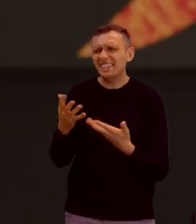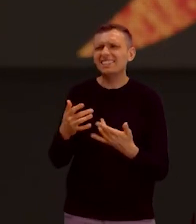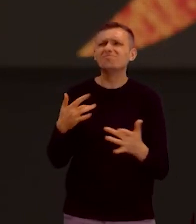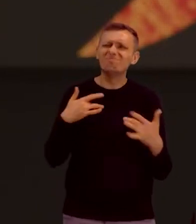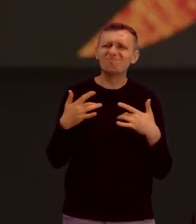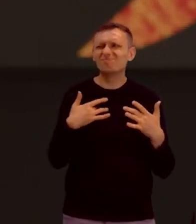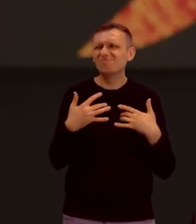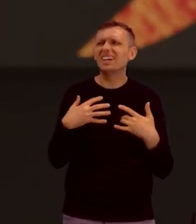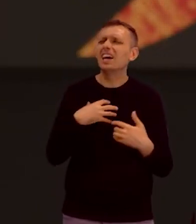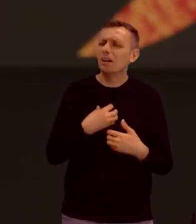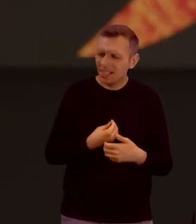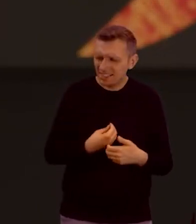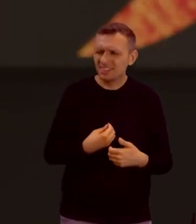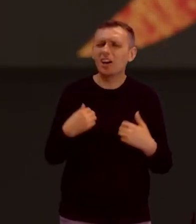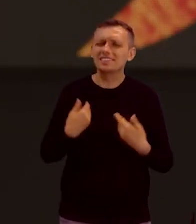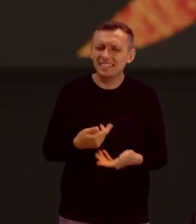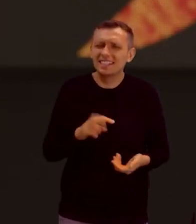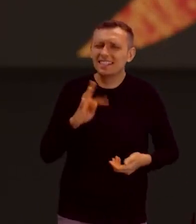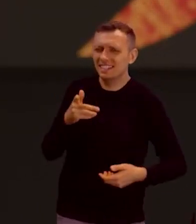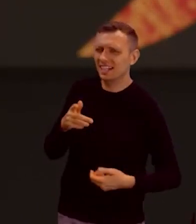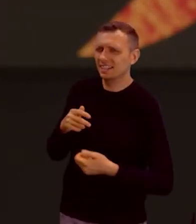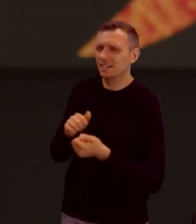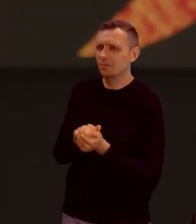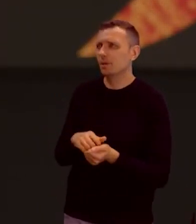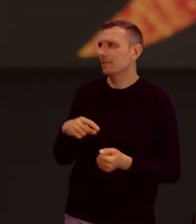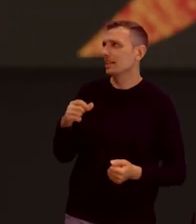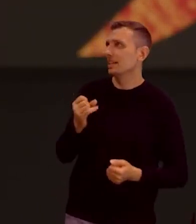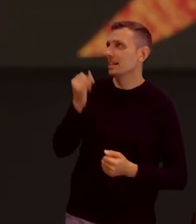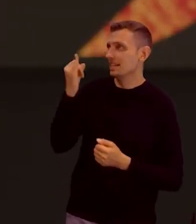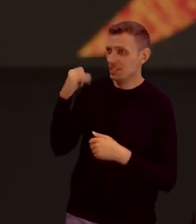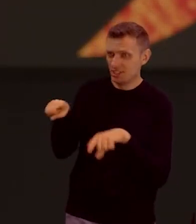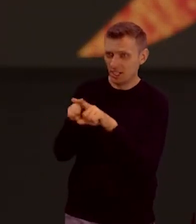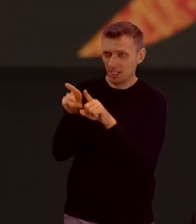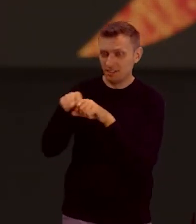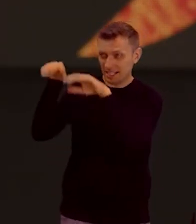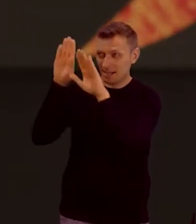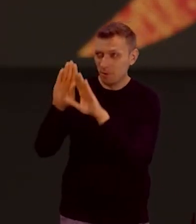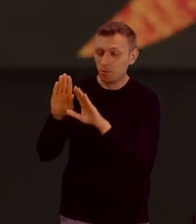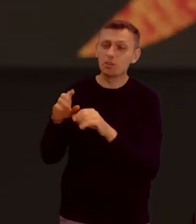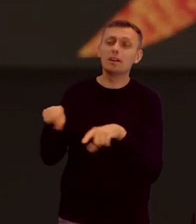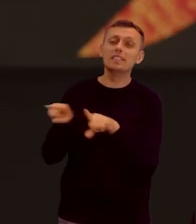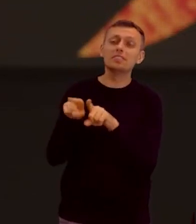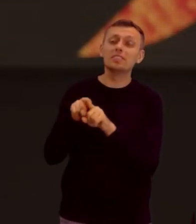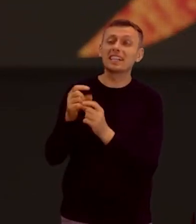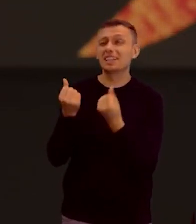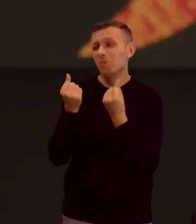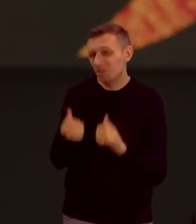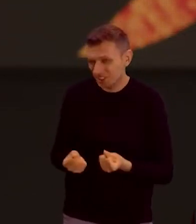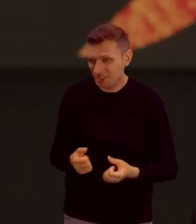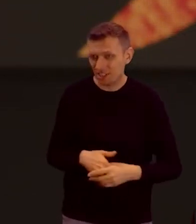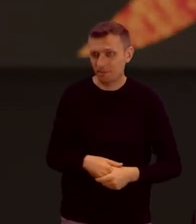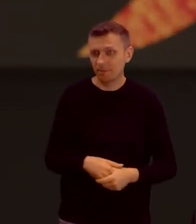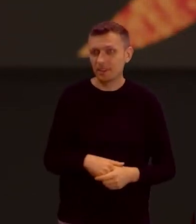błogosławieństwem, ale jest niczym niezwykłym w przypadku darów Bożych, że